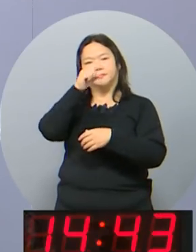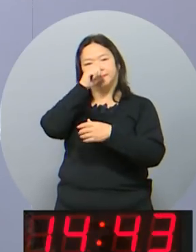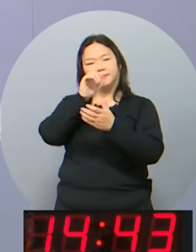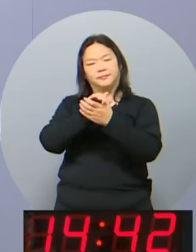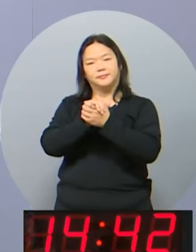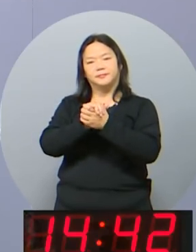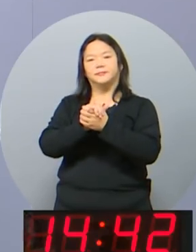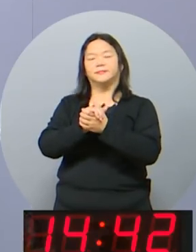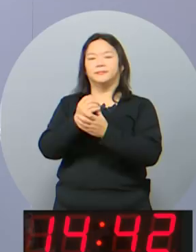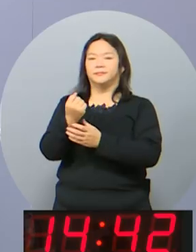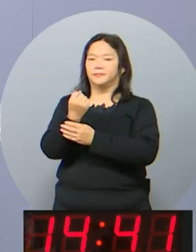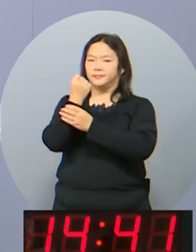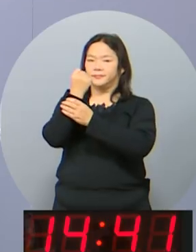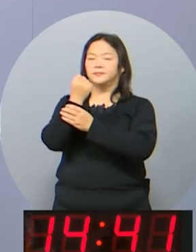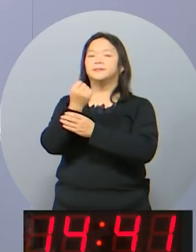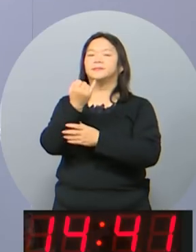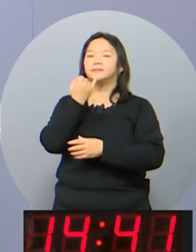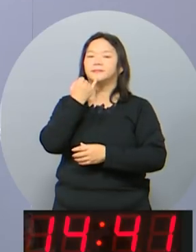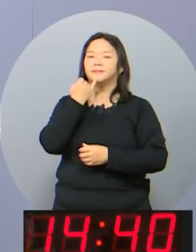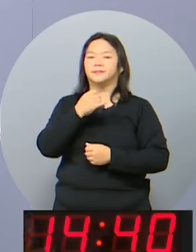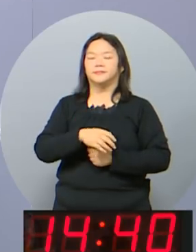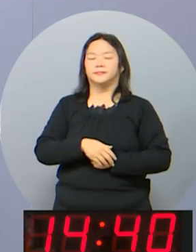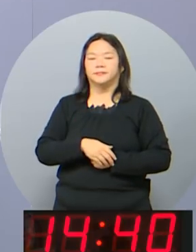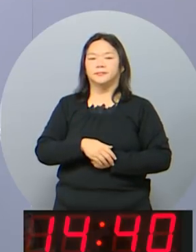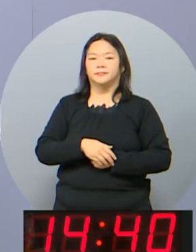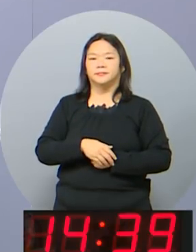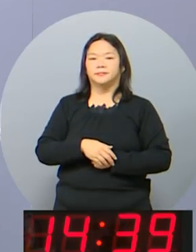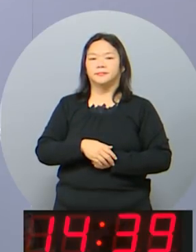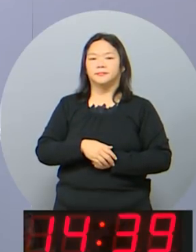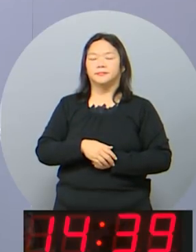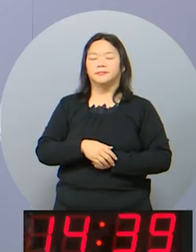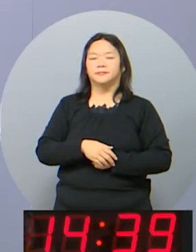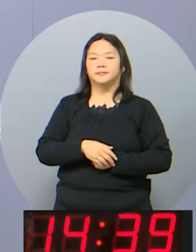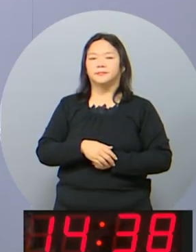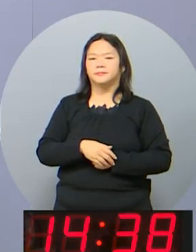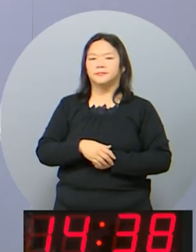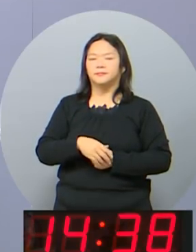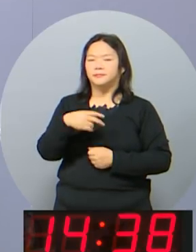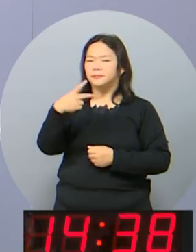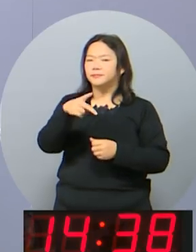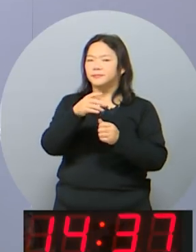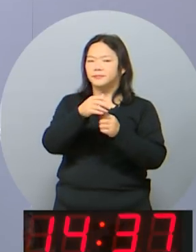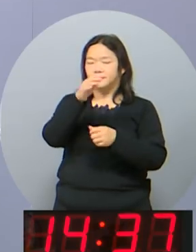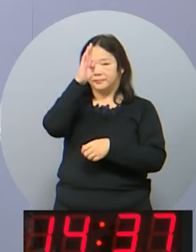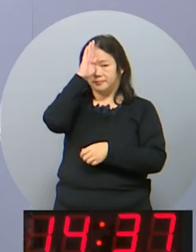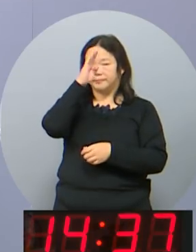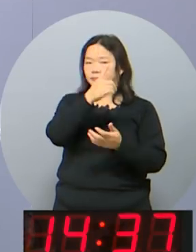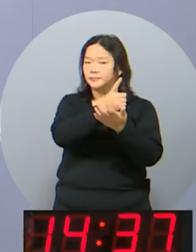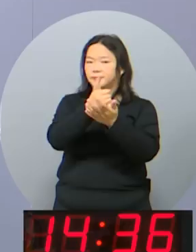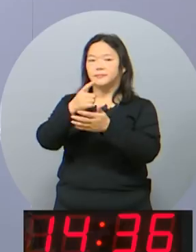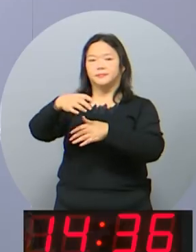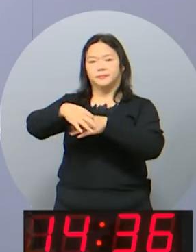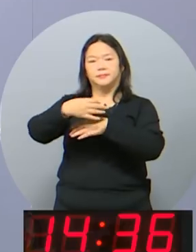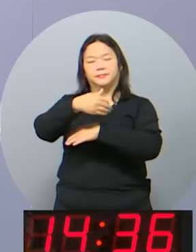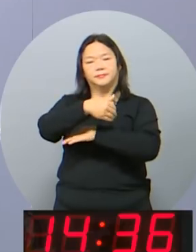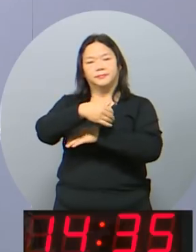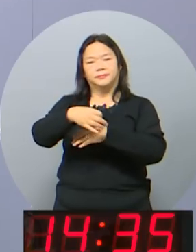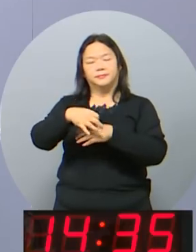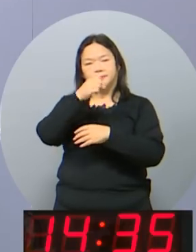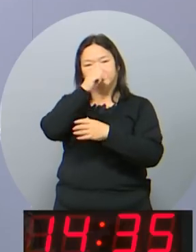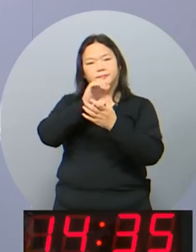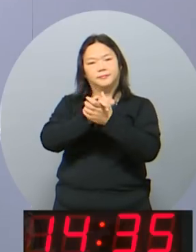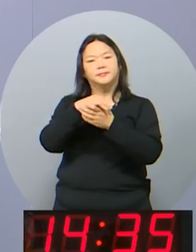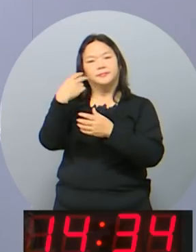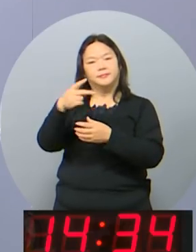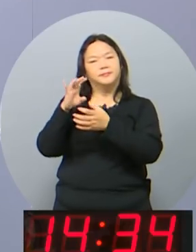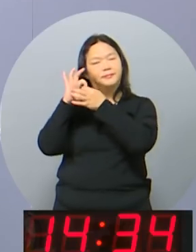朋友，甲郑大利的理想的牵绳甲支持，恳请咱乡亲时代继续搁甲郑大